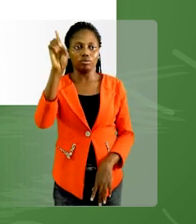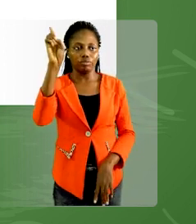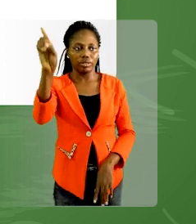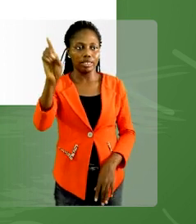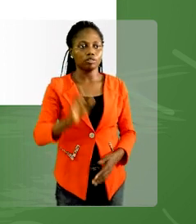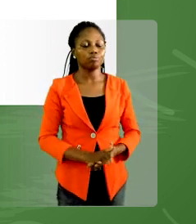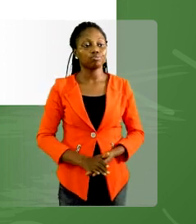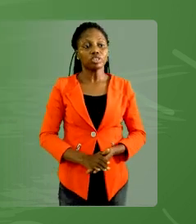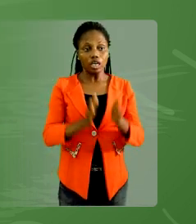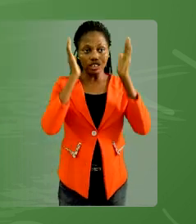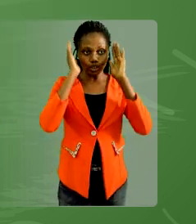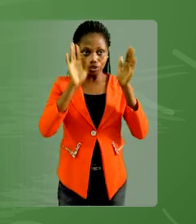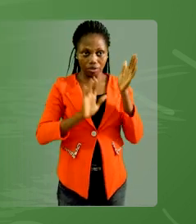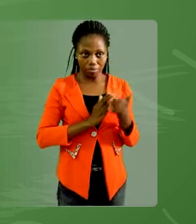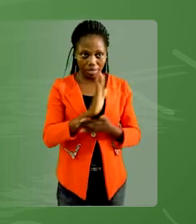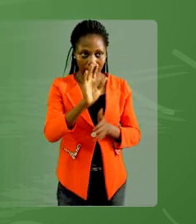un exemple.